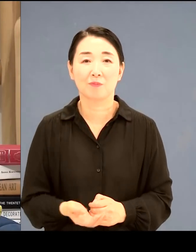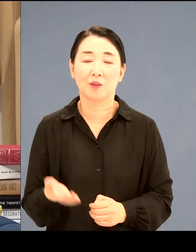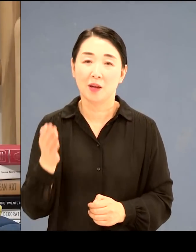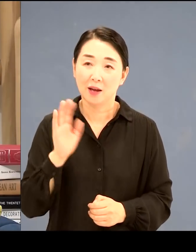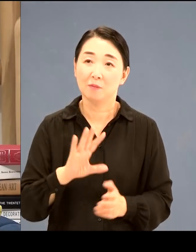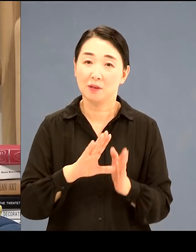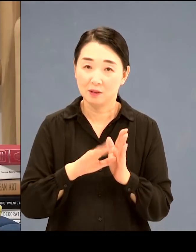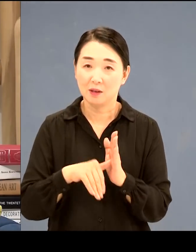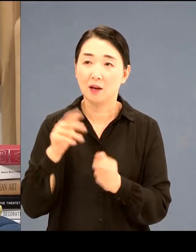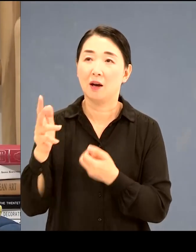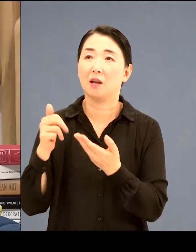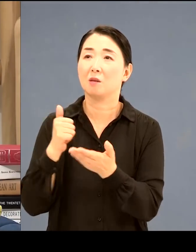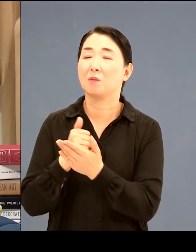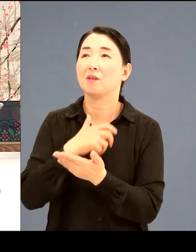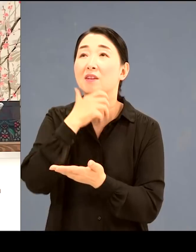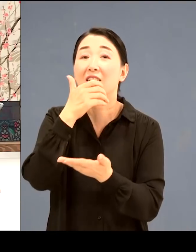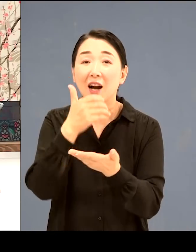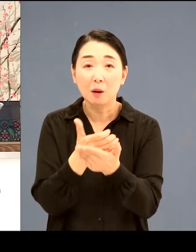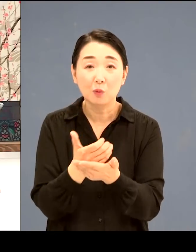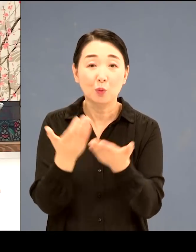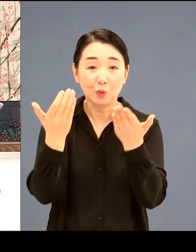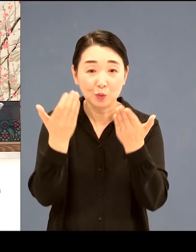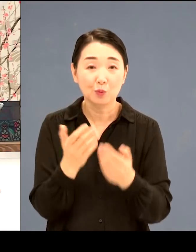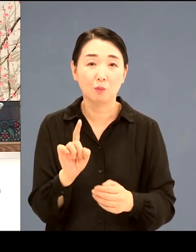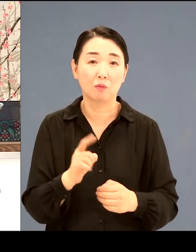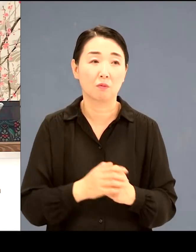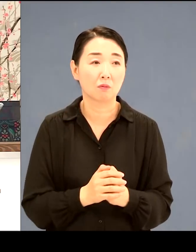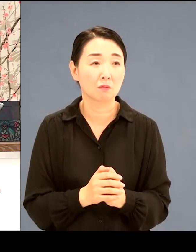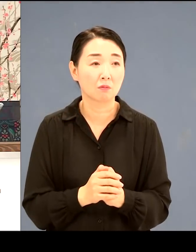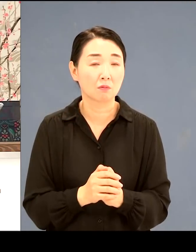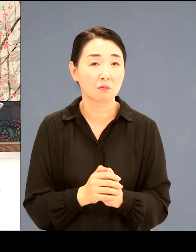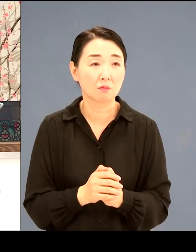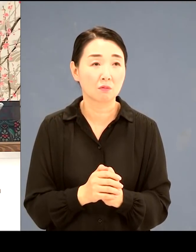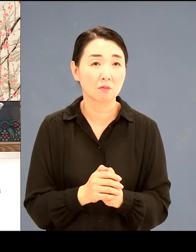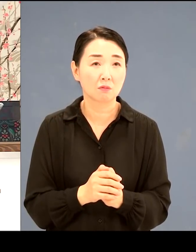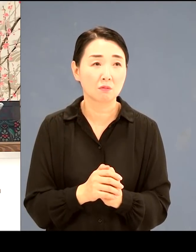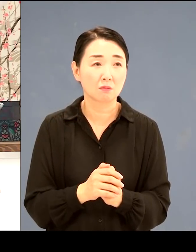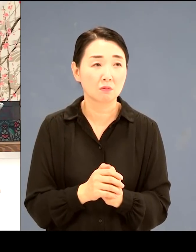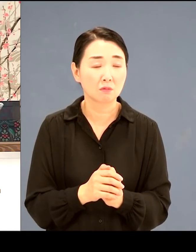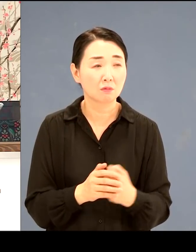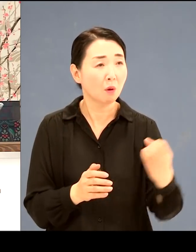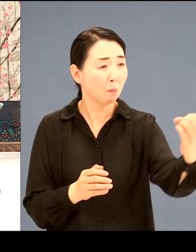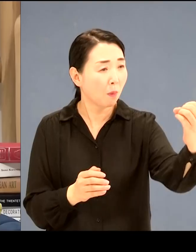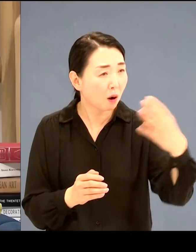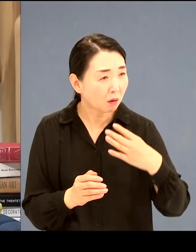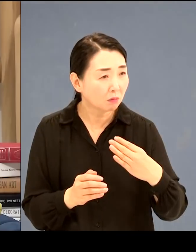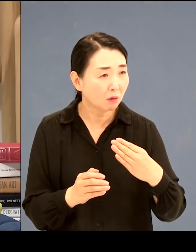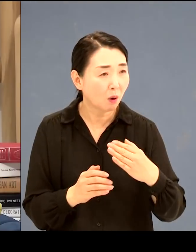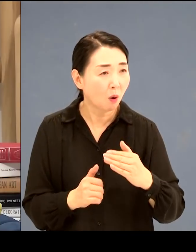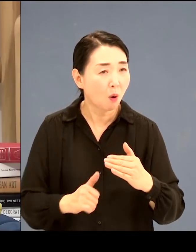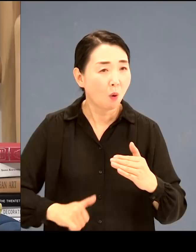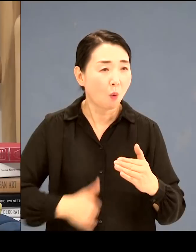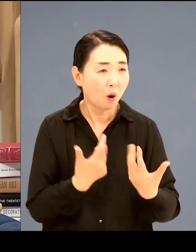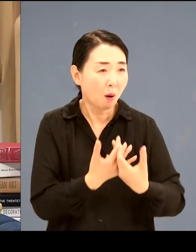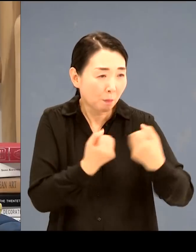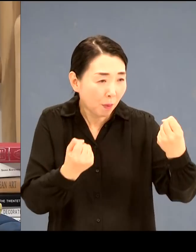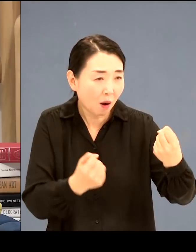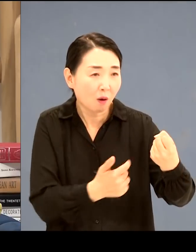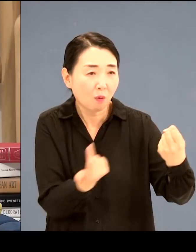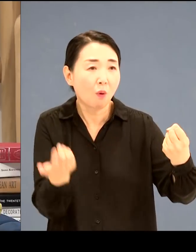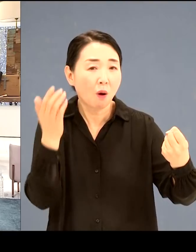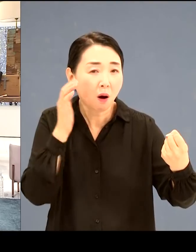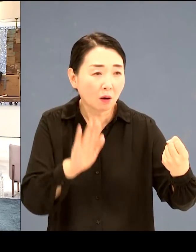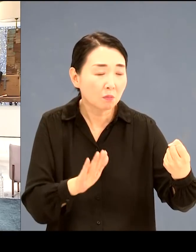딱 하나님이 그 감동 주셨어요. 말씀을 듣는데 오히려 불화가 더 커질 수 있는 원인이 돼야 되는데 맞아요. 집사님 고백을 들으니까